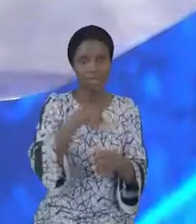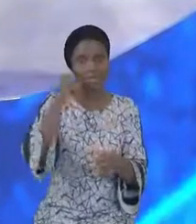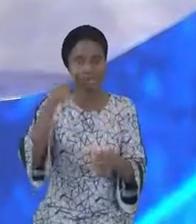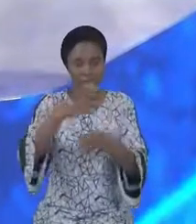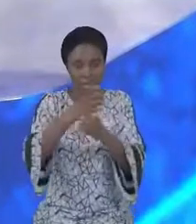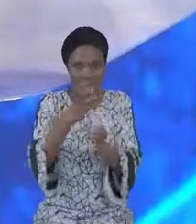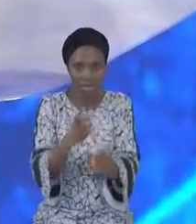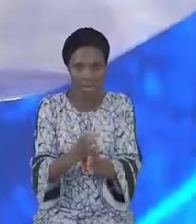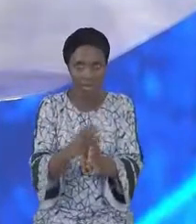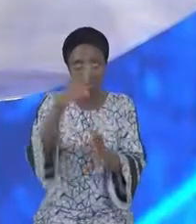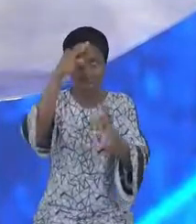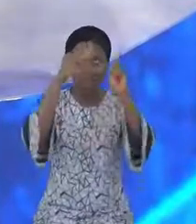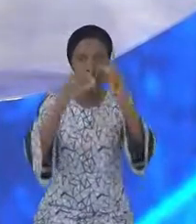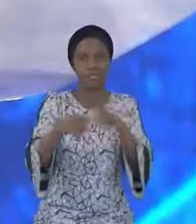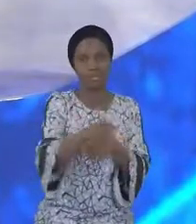femme.